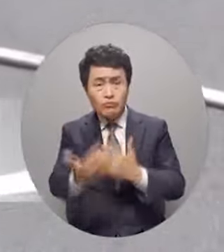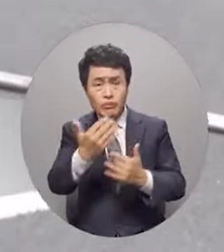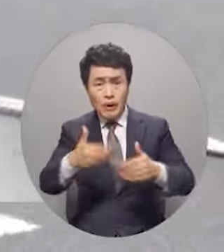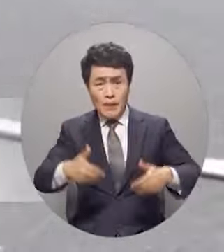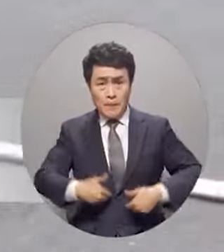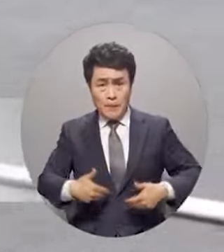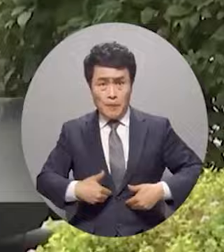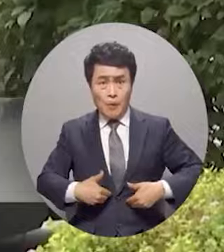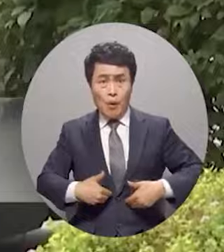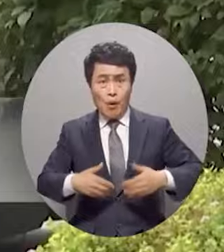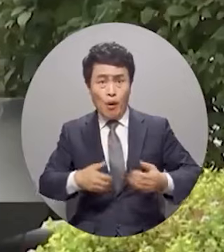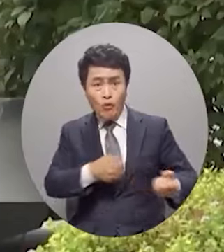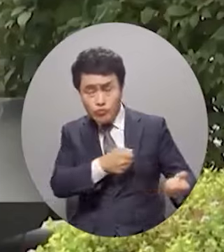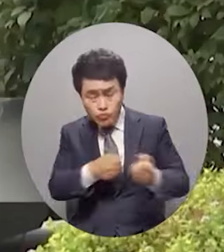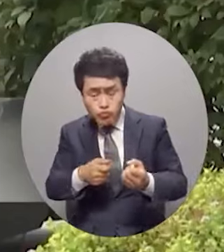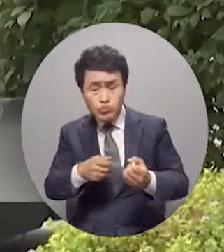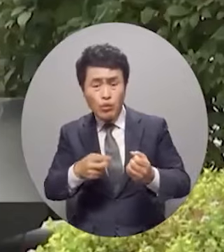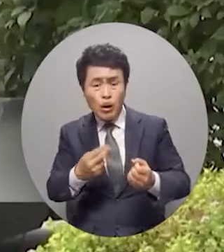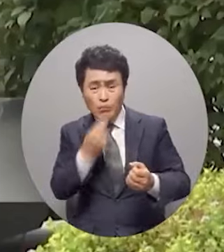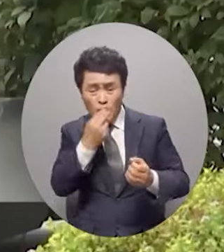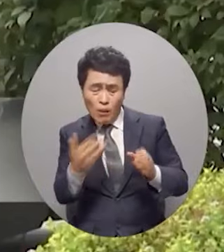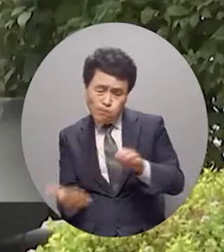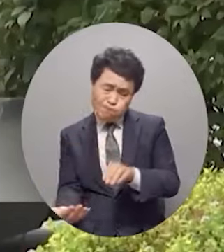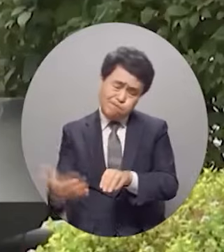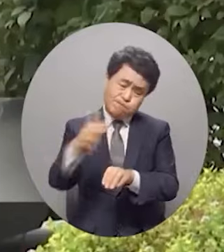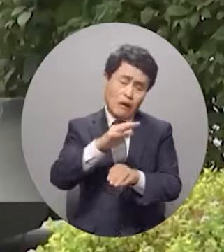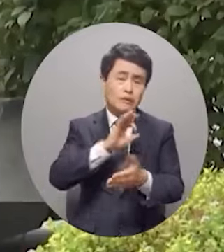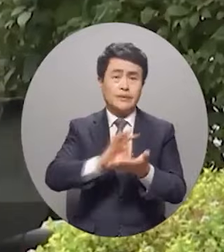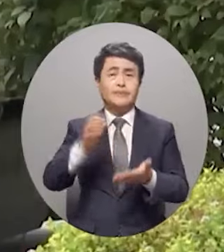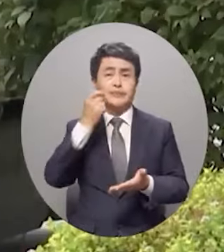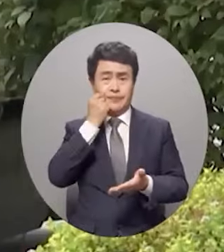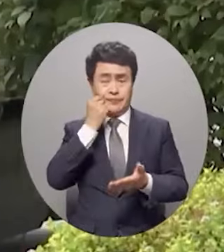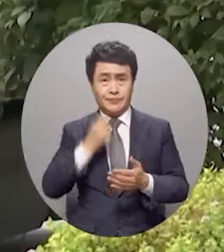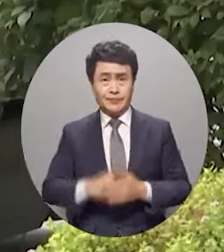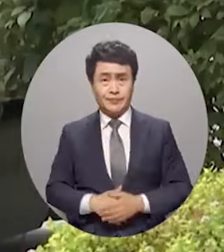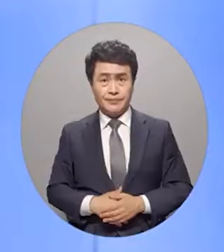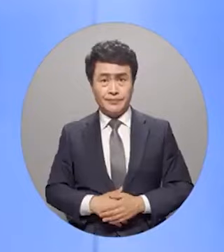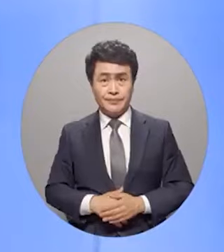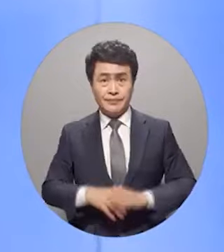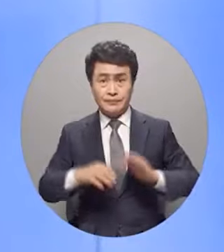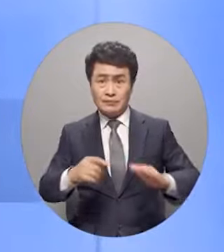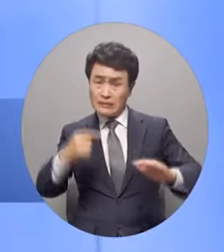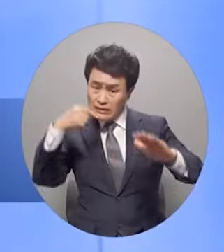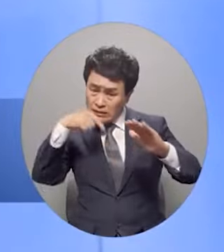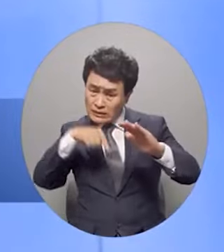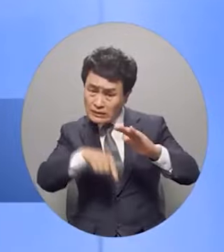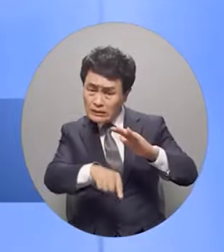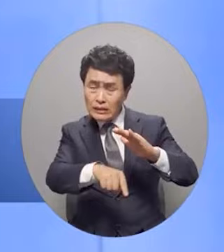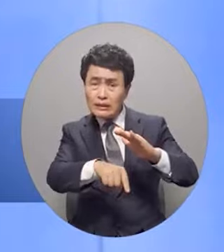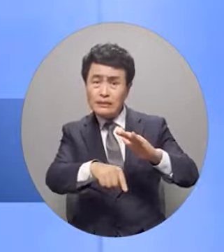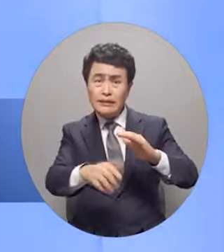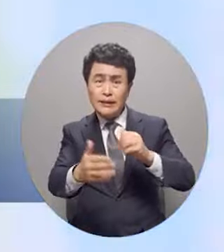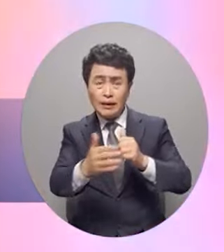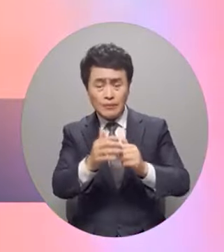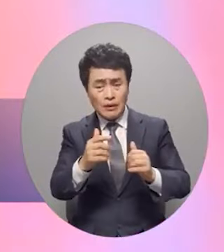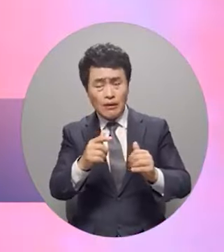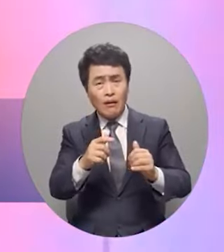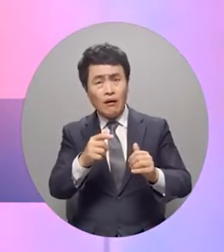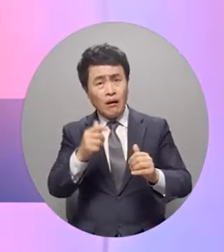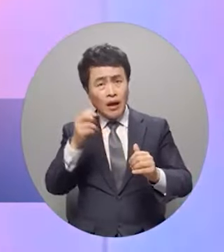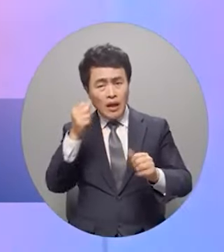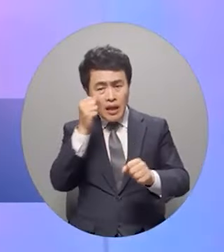필요한 소화 수조와 질식 소화 덮개도 사용하지 못했습니다. 지하 화재이기 때문에 이미 연기가 가득